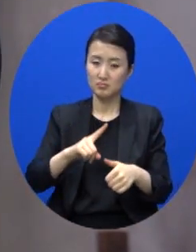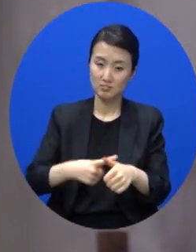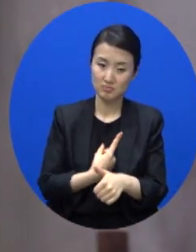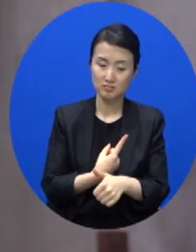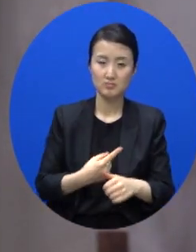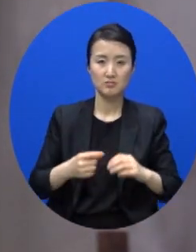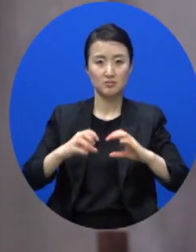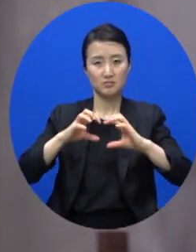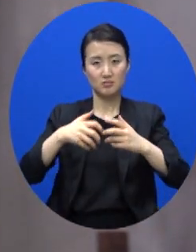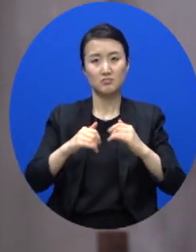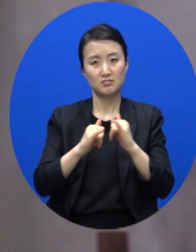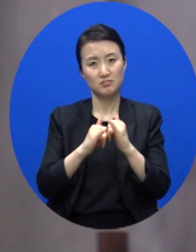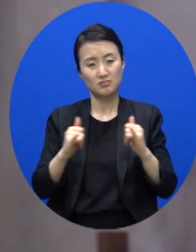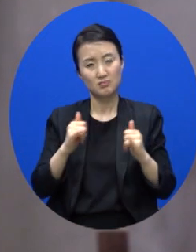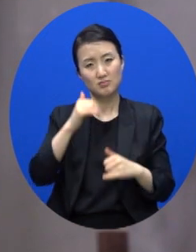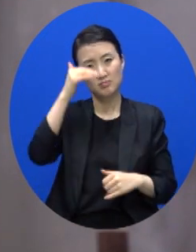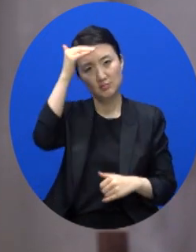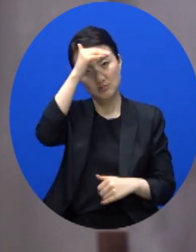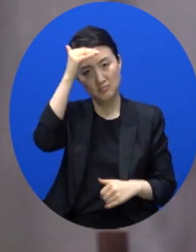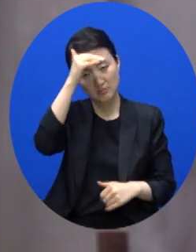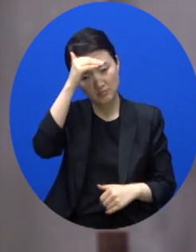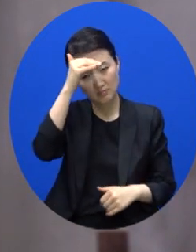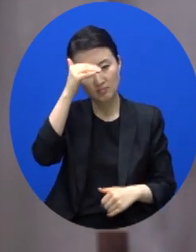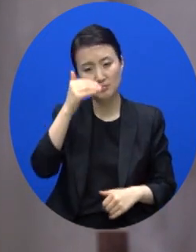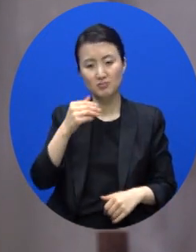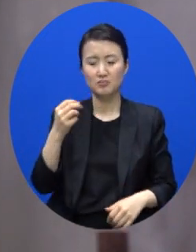세계인들이 와서 거기에서